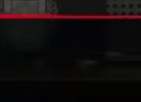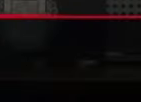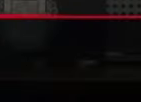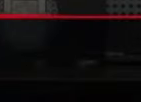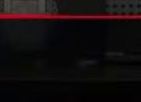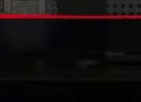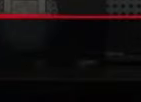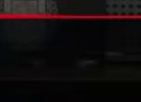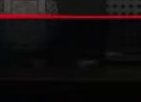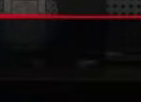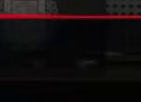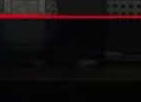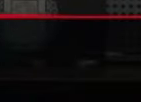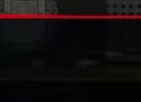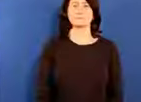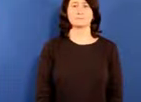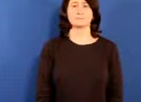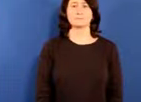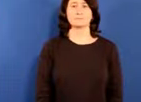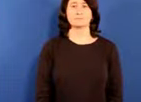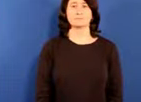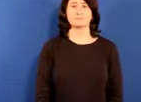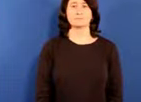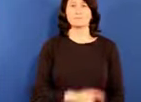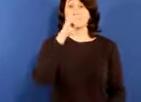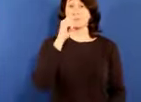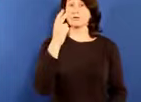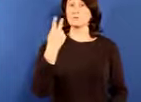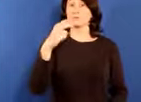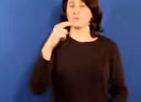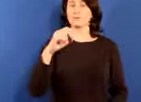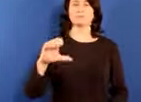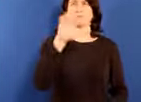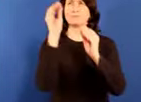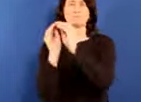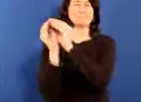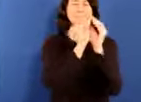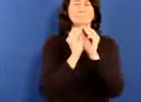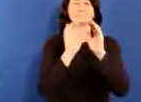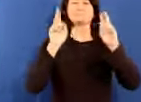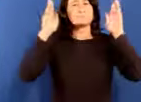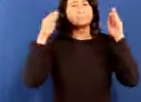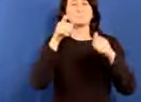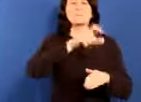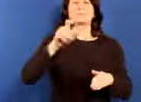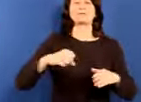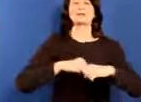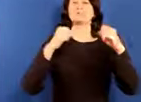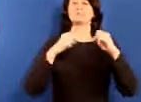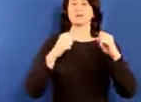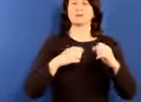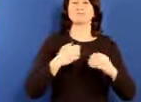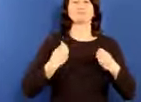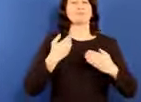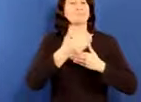Gizarte ekintza sailak zenbait jarduera prestatu ditu zahartze aktiboaren eta belaunaldien arteko elkartasunaren aldeko